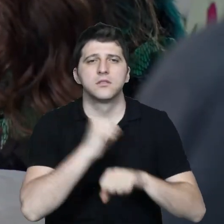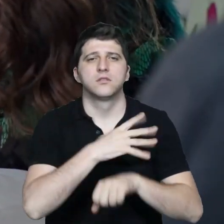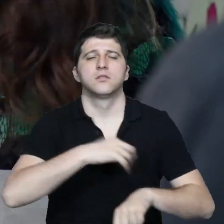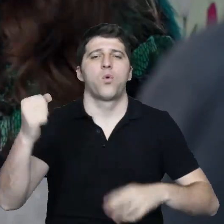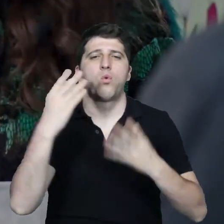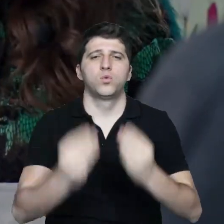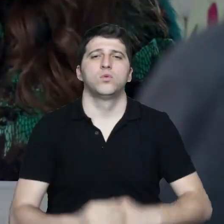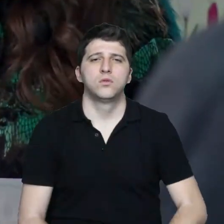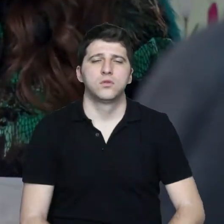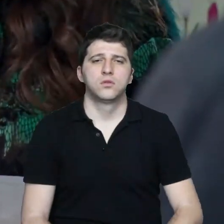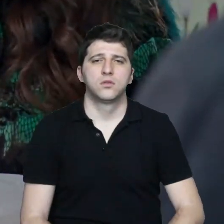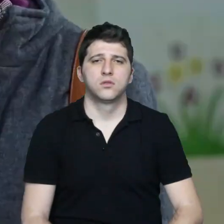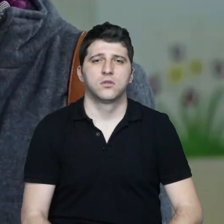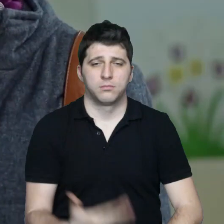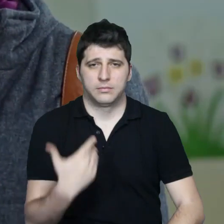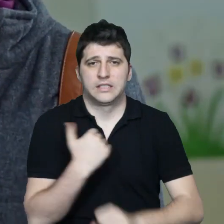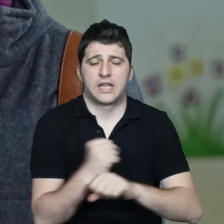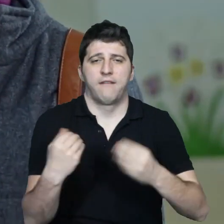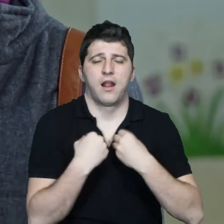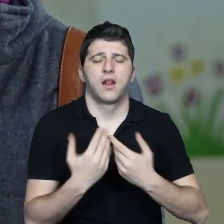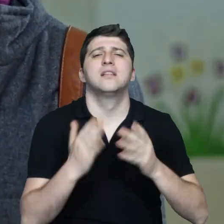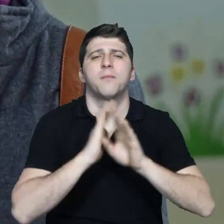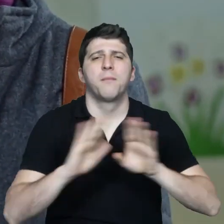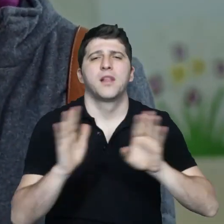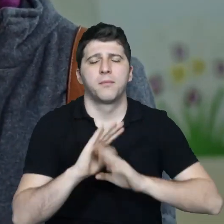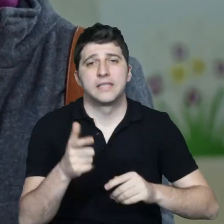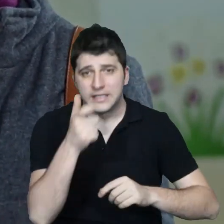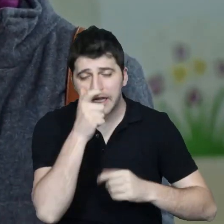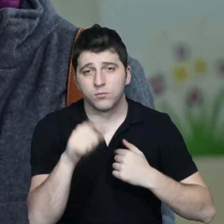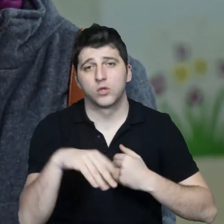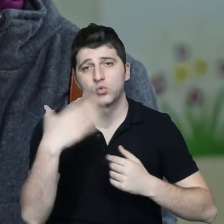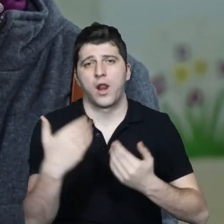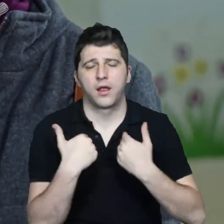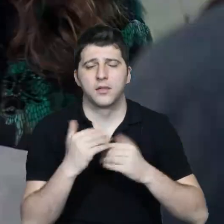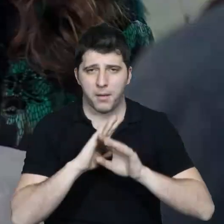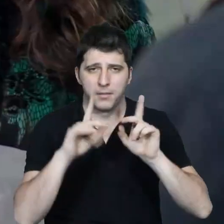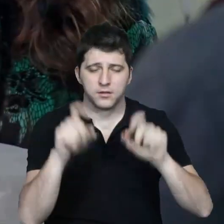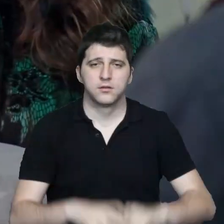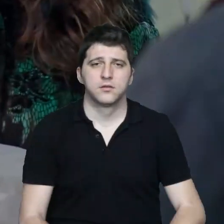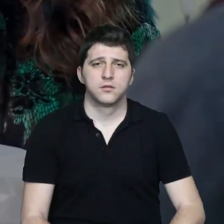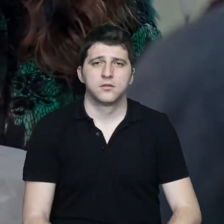elimden. Bizi bizden alırlar be. Tamam. Dikkat edelim bundan sonra o zaman, tamam mı?